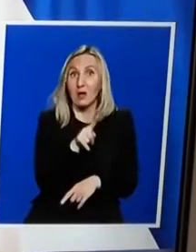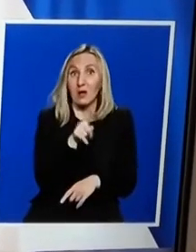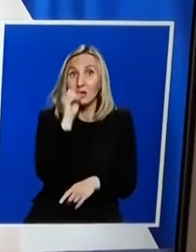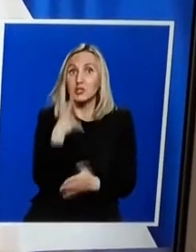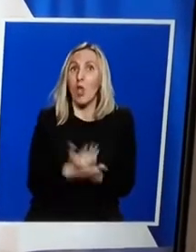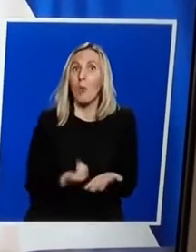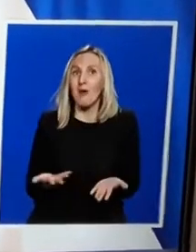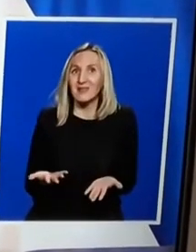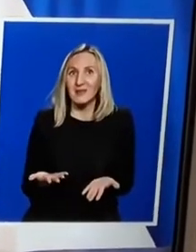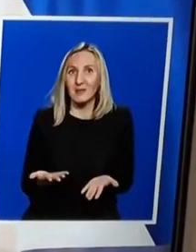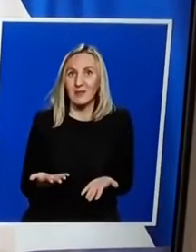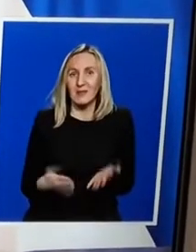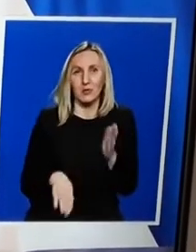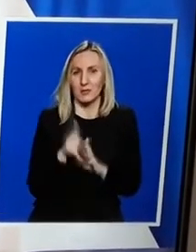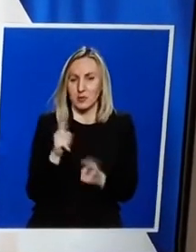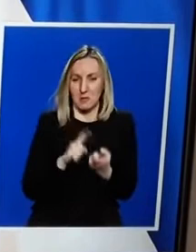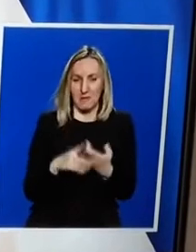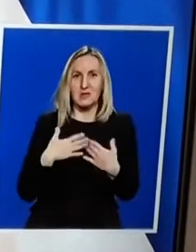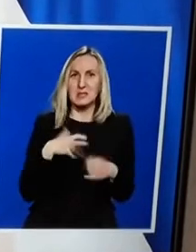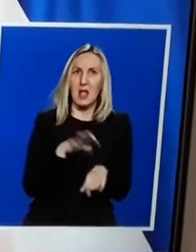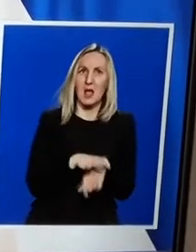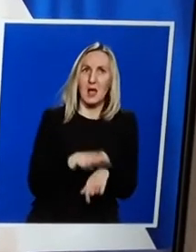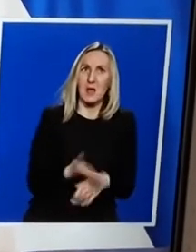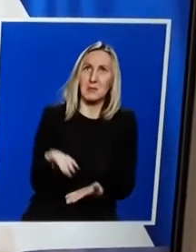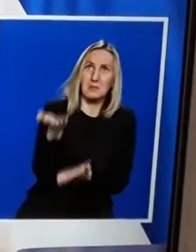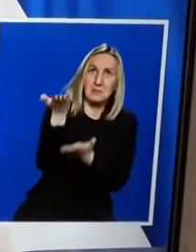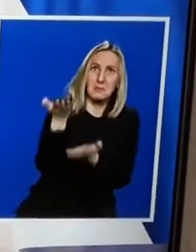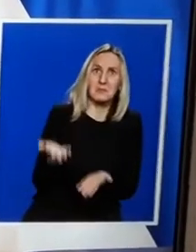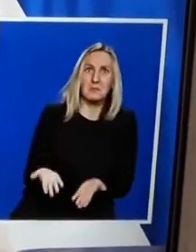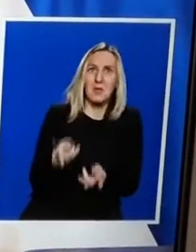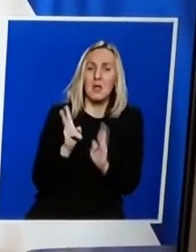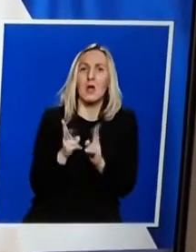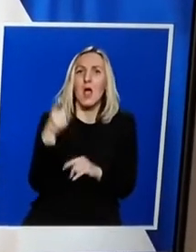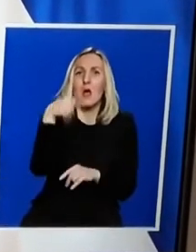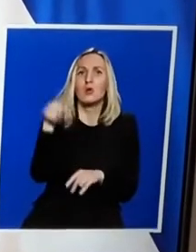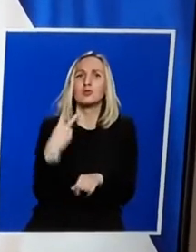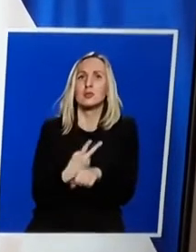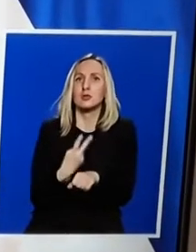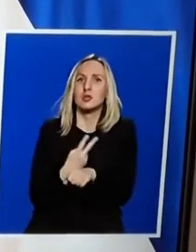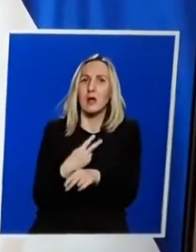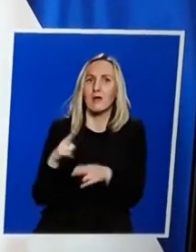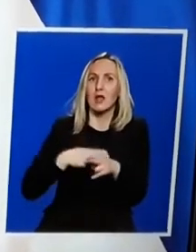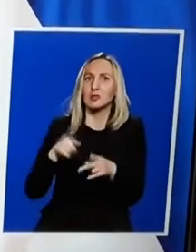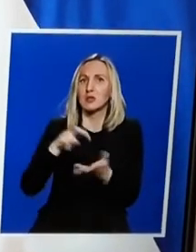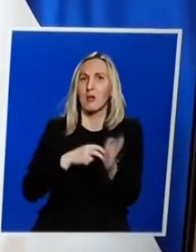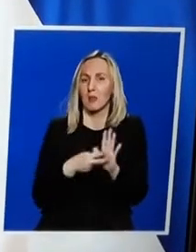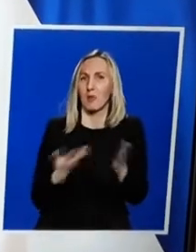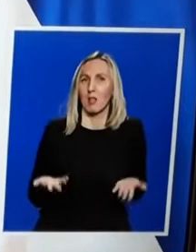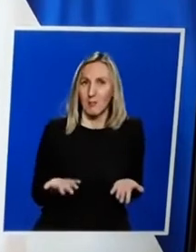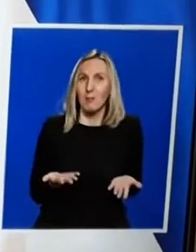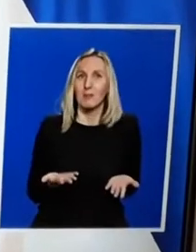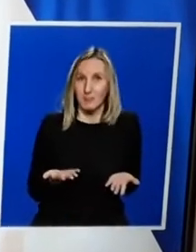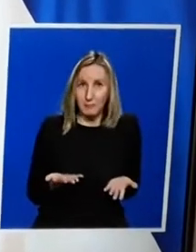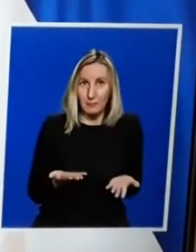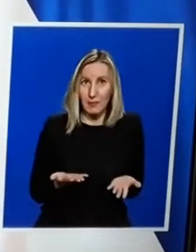to više nije struka, nema nikakve veze sa strukom. To je pitanje način kako će se to razrešiti. U takvoj nekoj